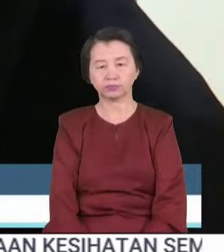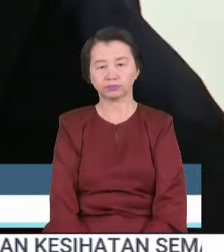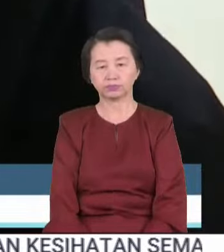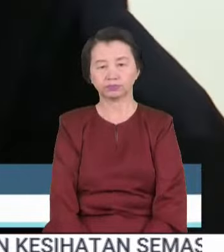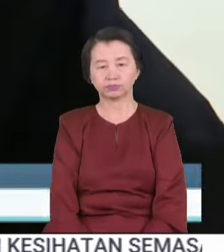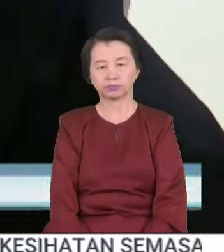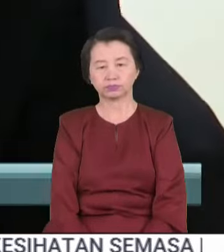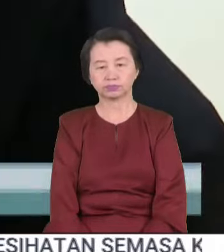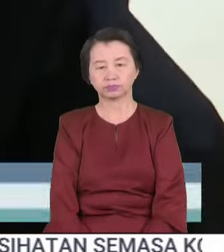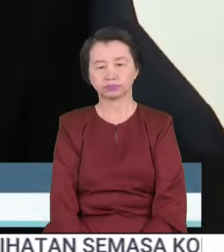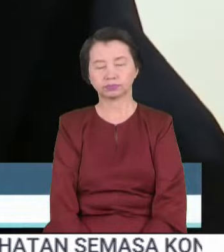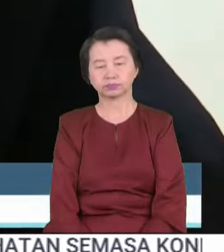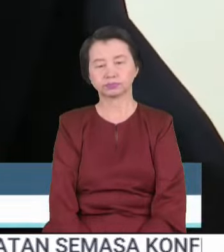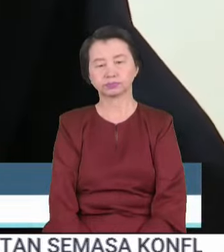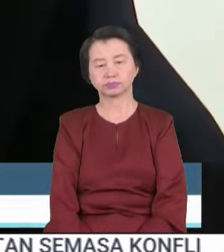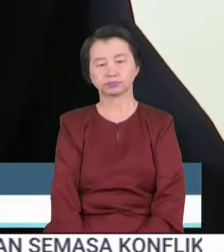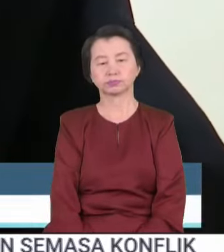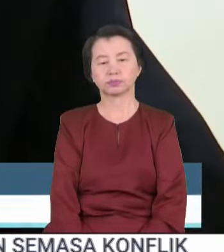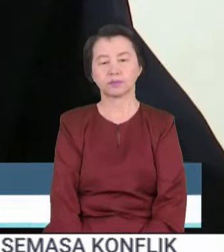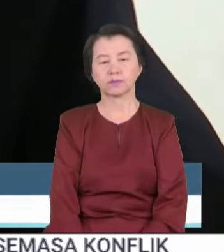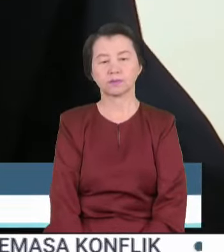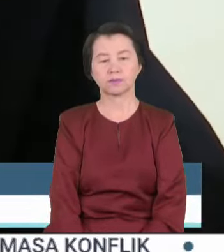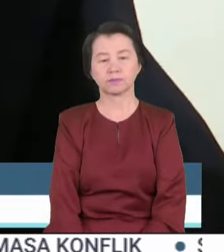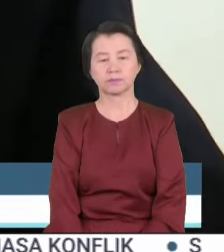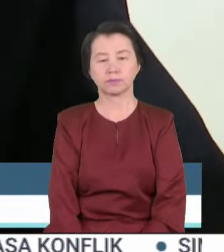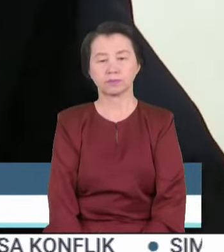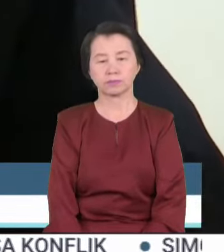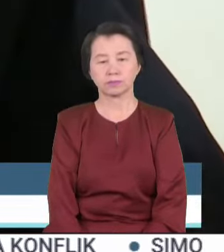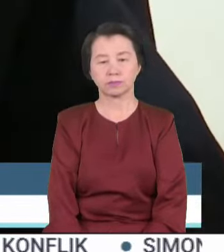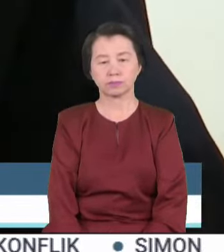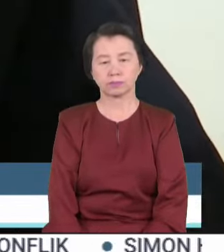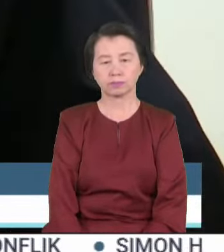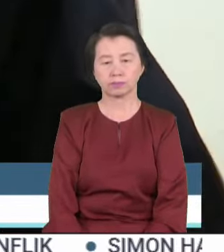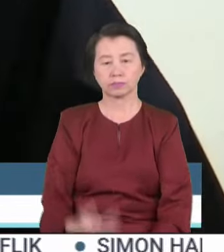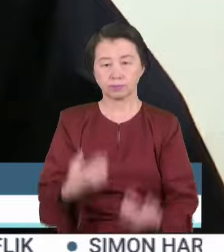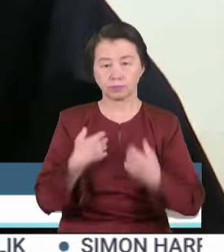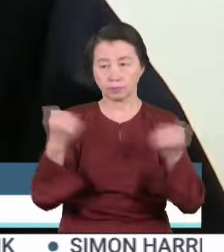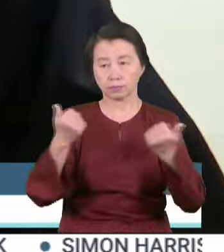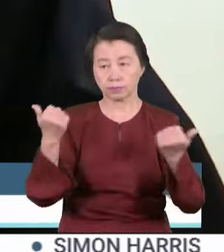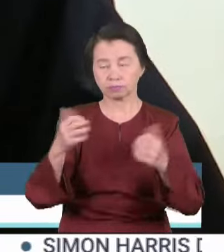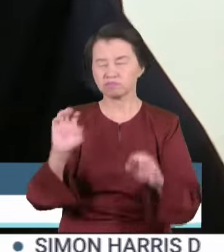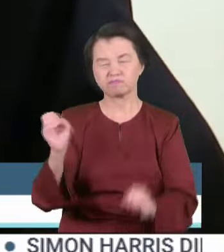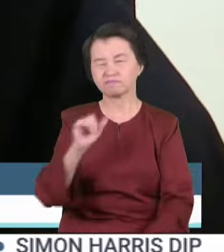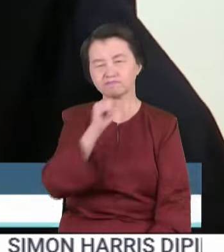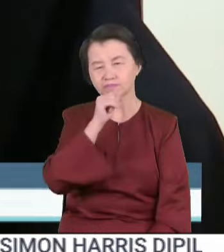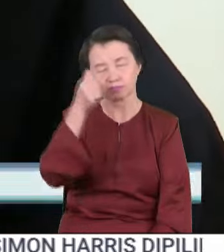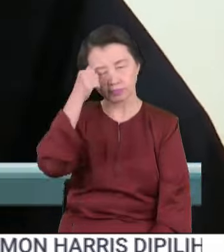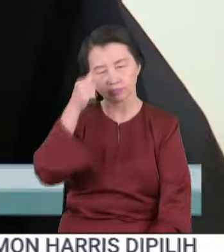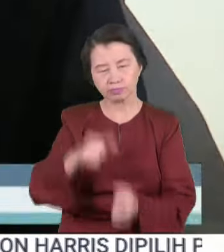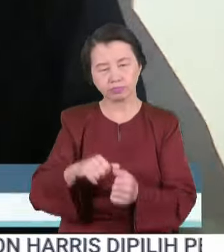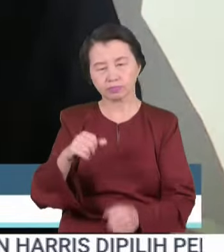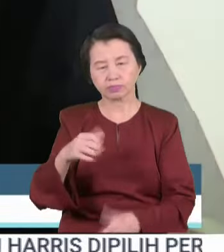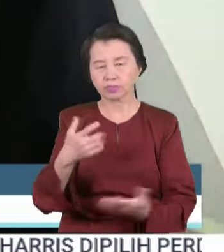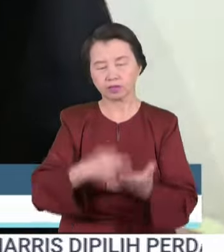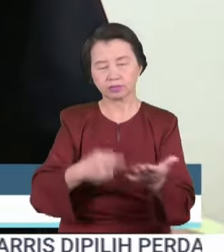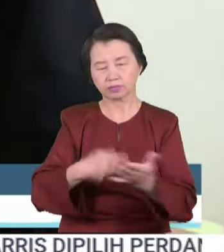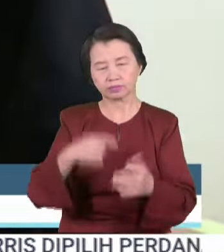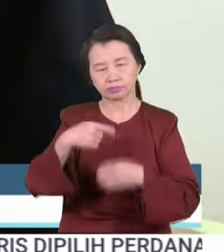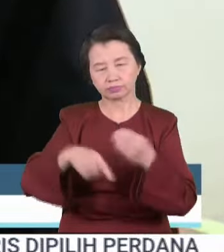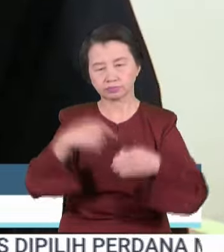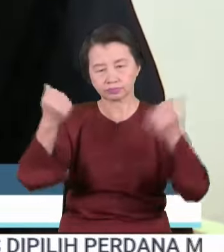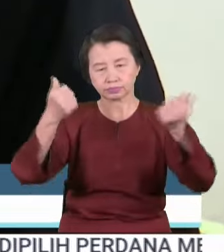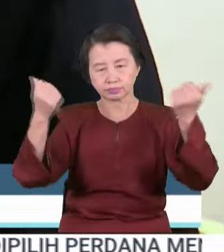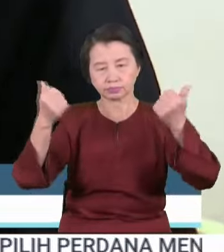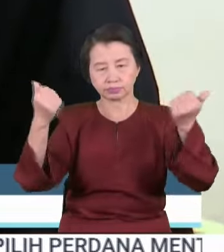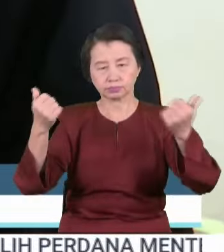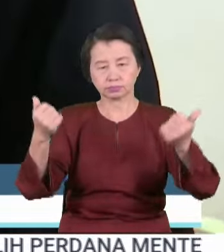Rumah kot ayah dan abang. Tak fikir dah lah, ayah bapa lah. Tak fikir pun, fikir dia je lah. So, sudi